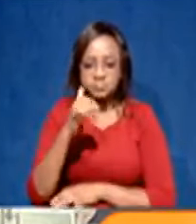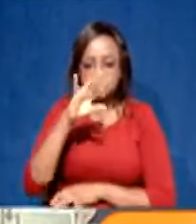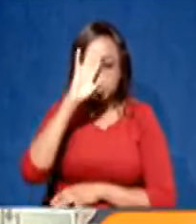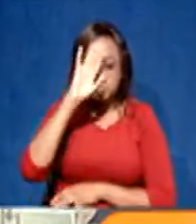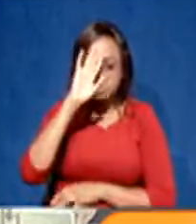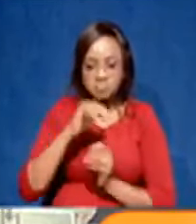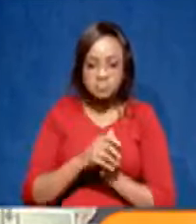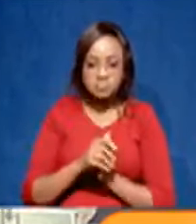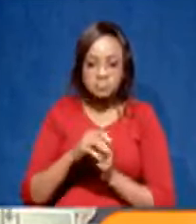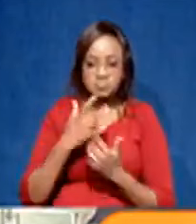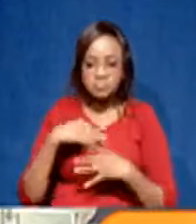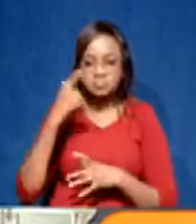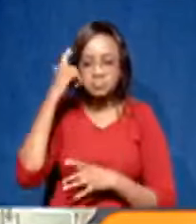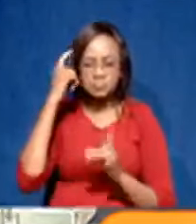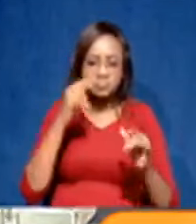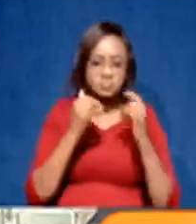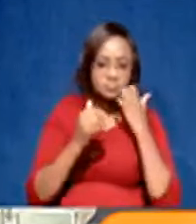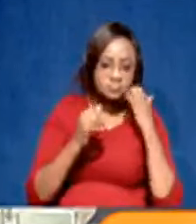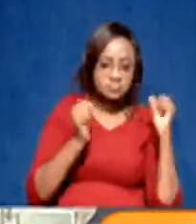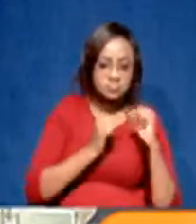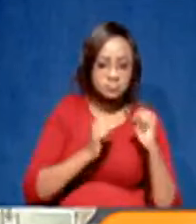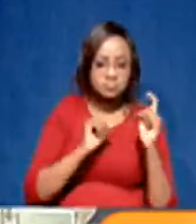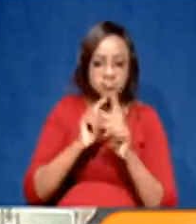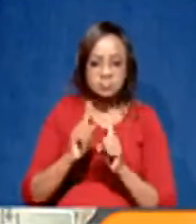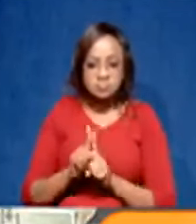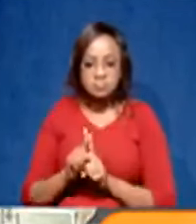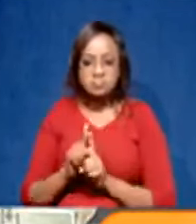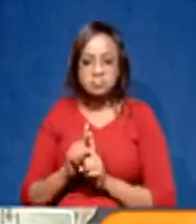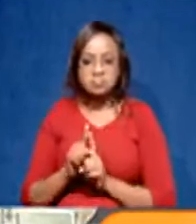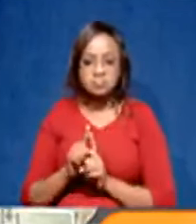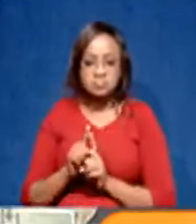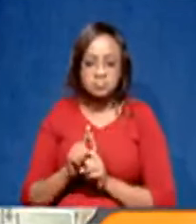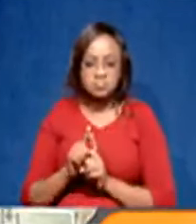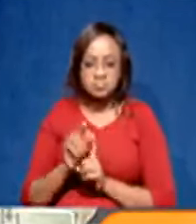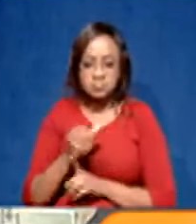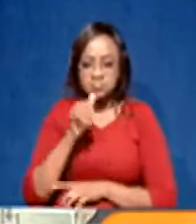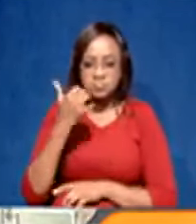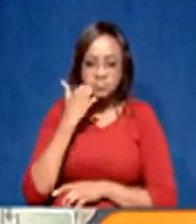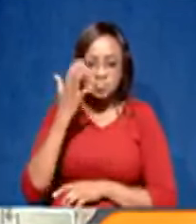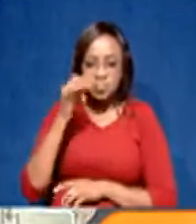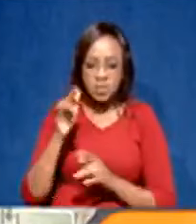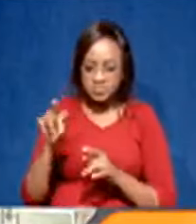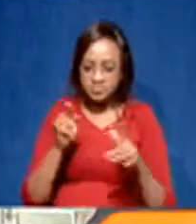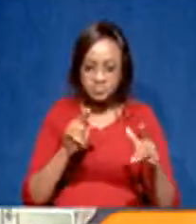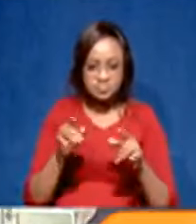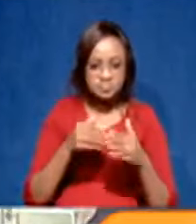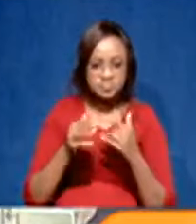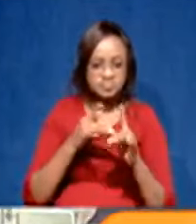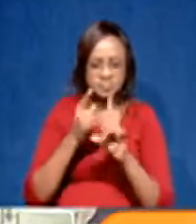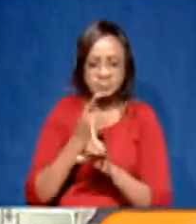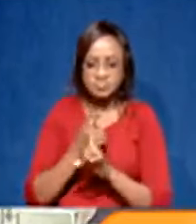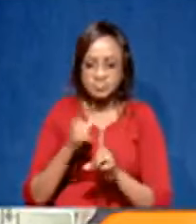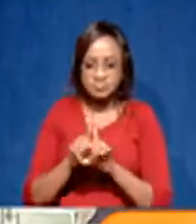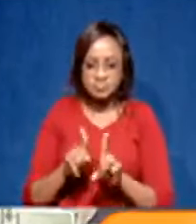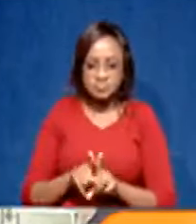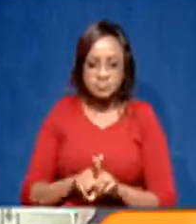watu hufananisha ugonjwa huu wa malaria na homa ya dengue, kwa wengine dengue, kutokana na kwamba dalili zake zinafanana. Hii leo katika Siha